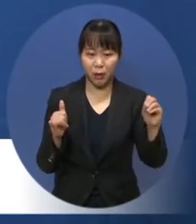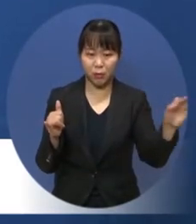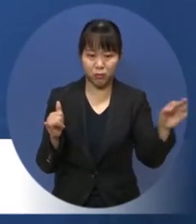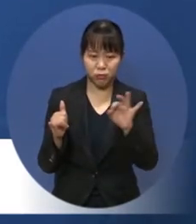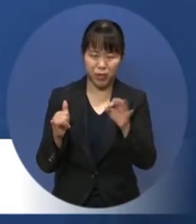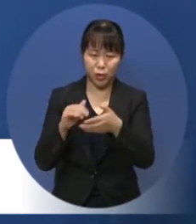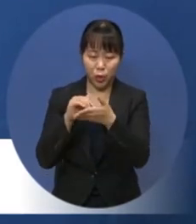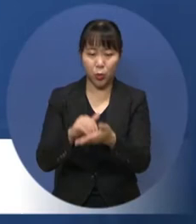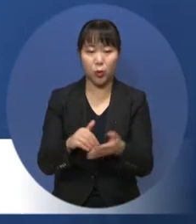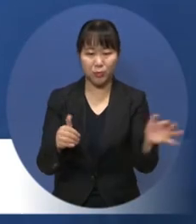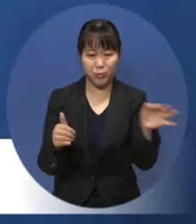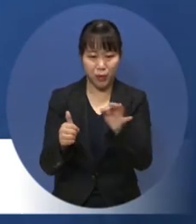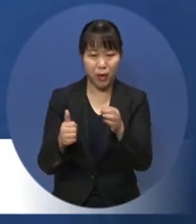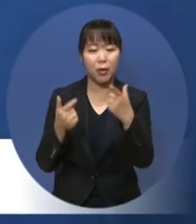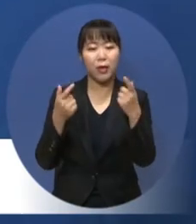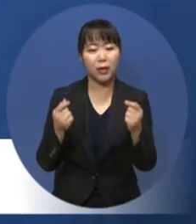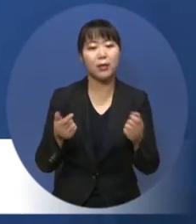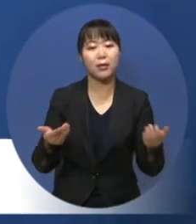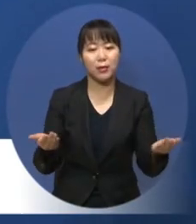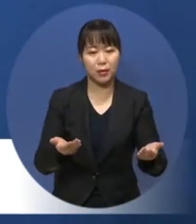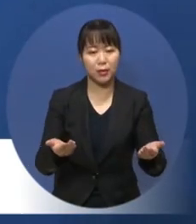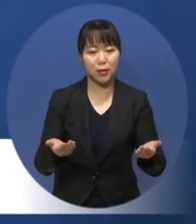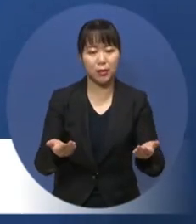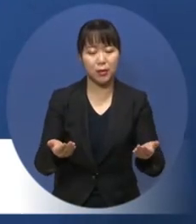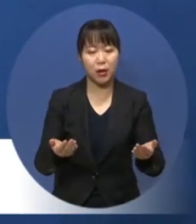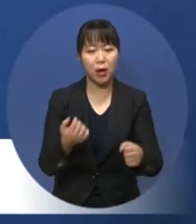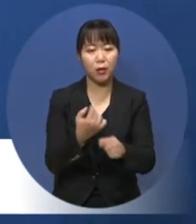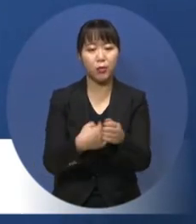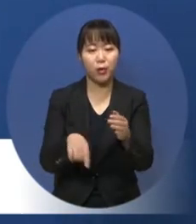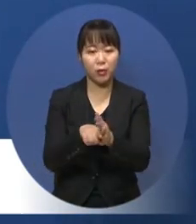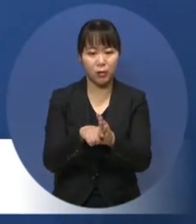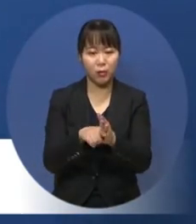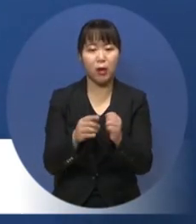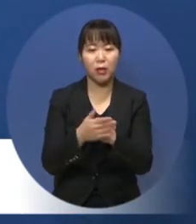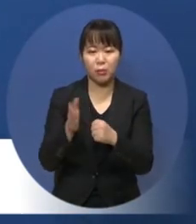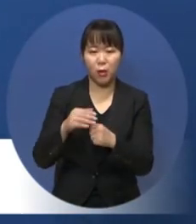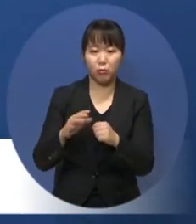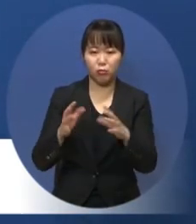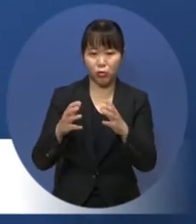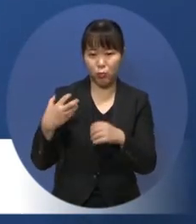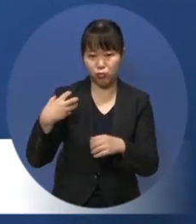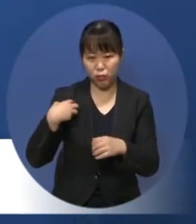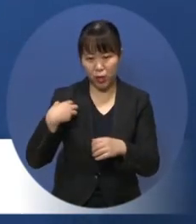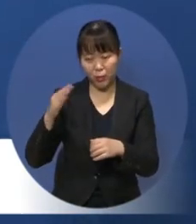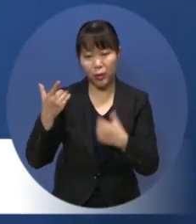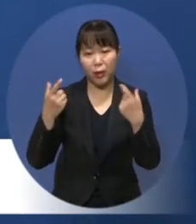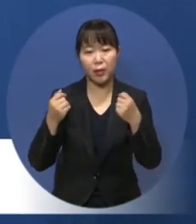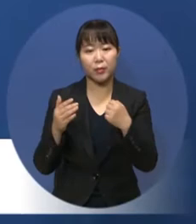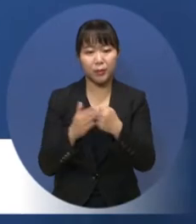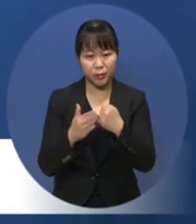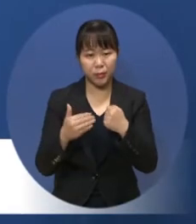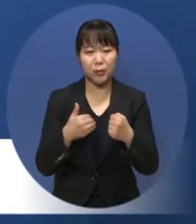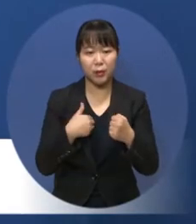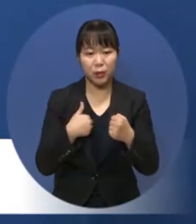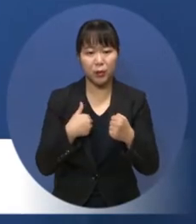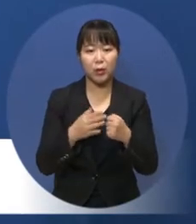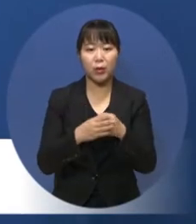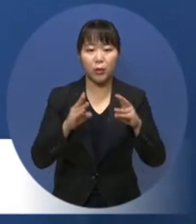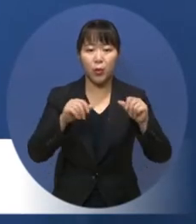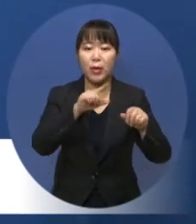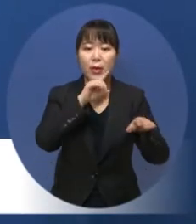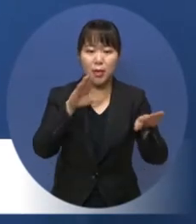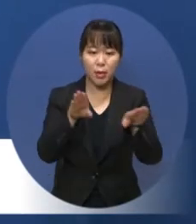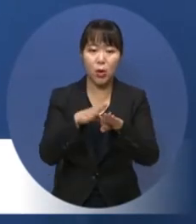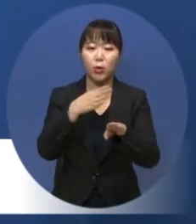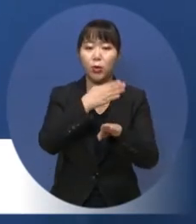통한 투로 좋을 때는 그런 일들을 하는데 효과가 부담이 될 그 까져서 애착 아 털을